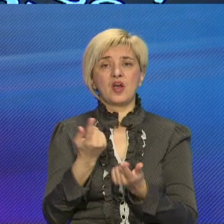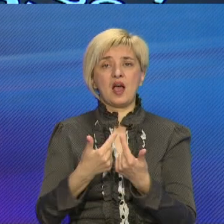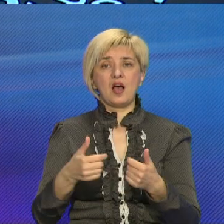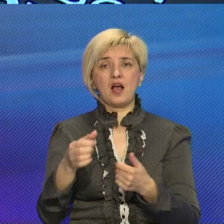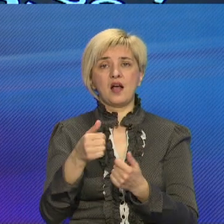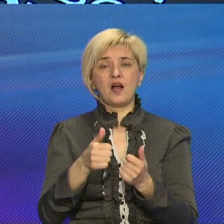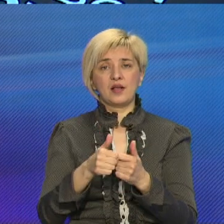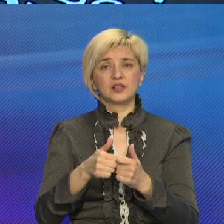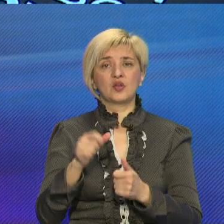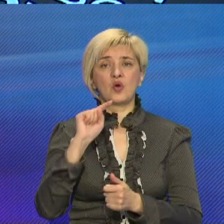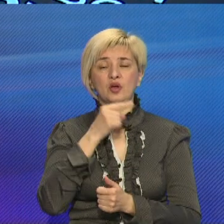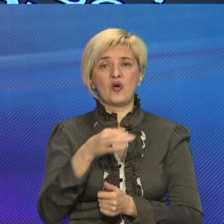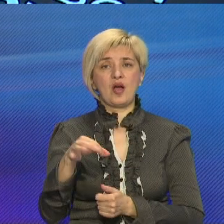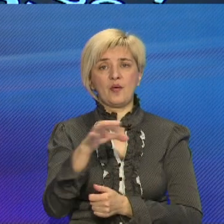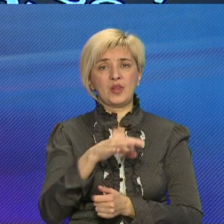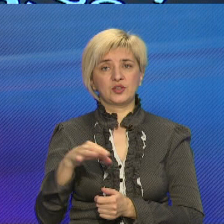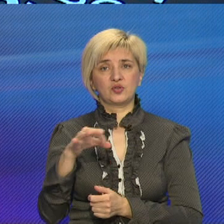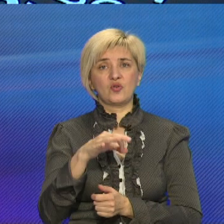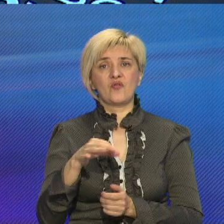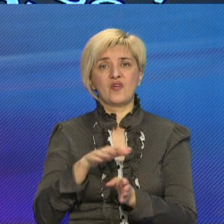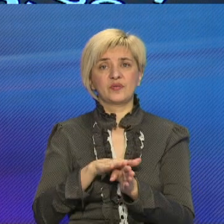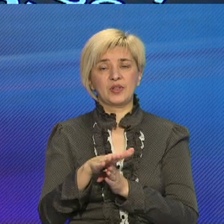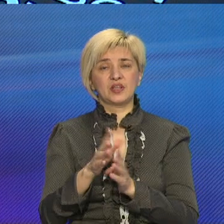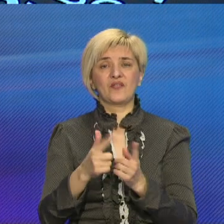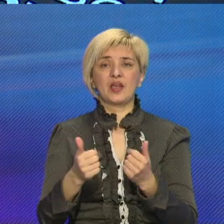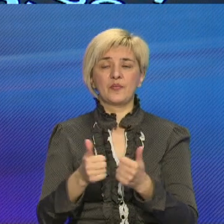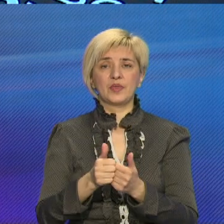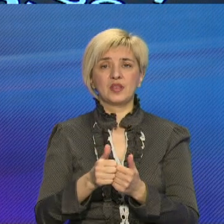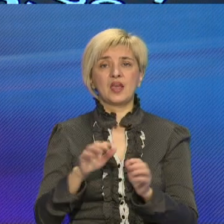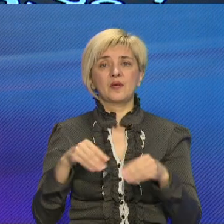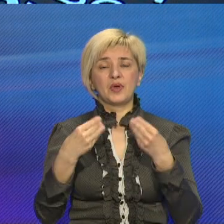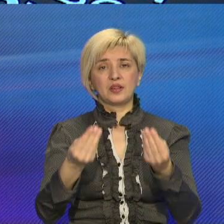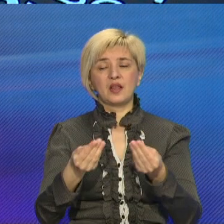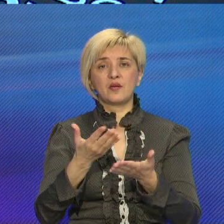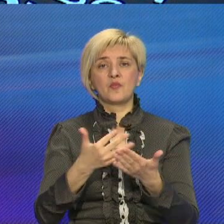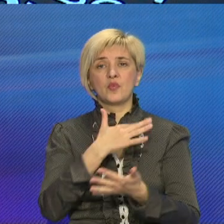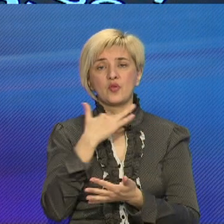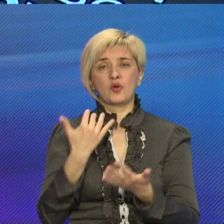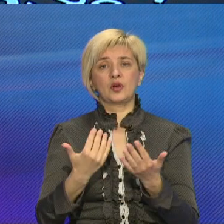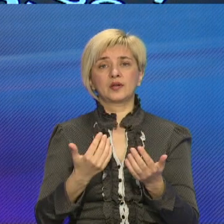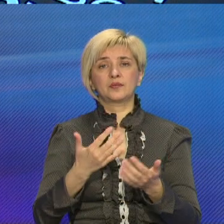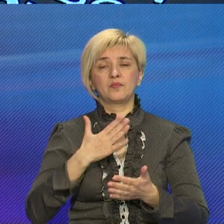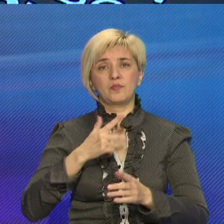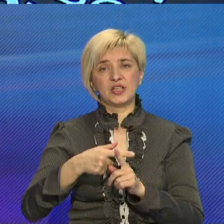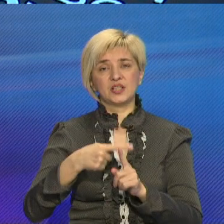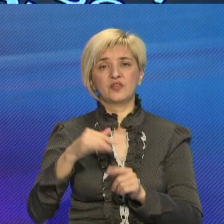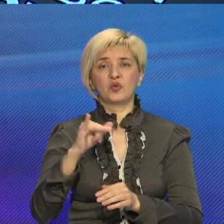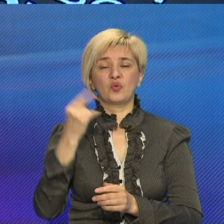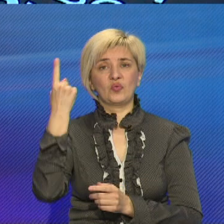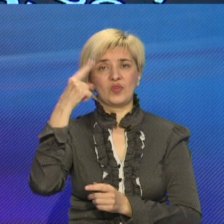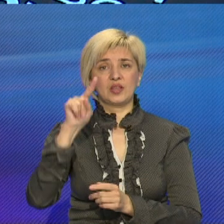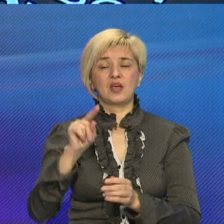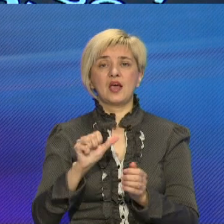камітэта. Удзел мерапрыемстве падарыў мора пазітыву і новыя веды, а самыя падкаваныя патамежшкольнікі атрымалі